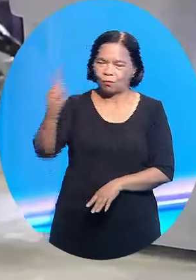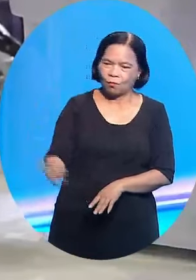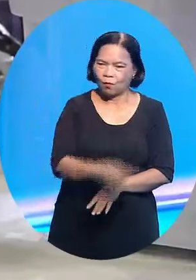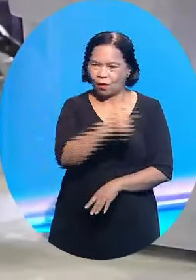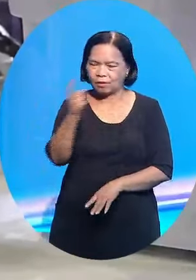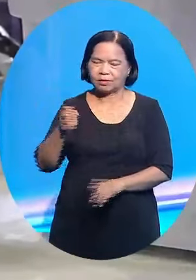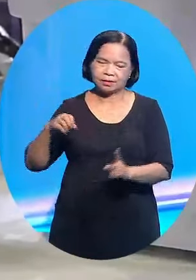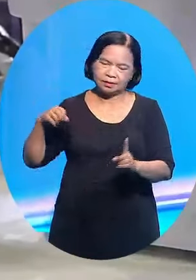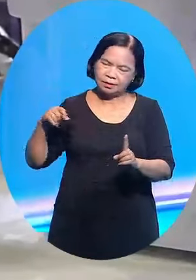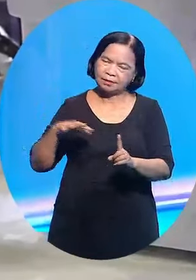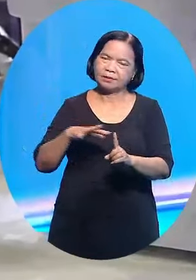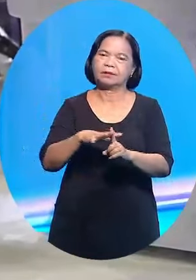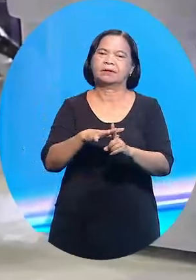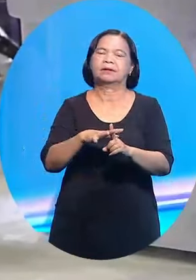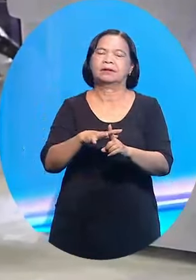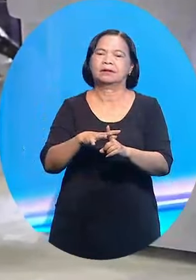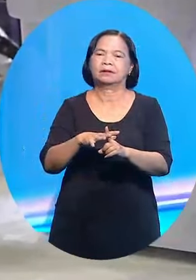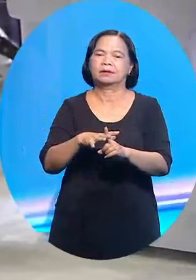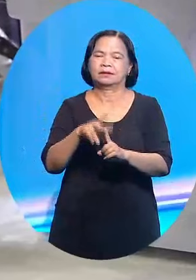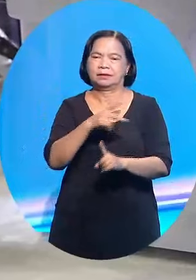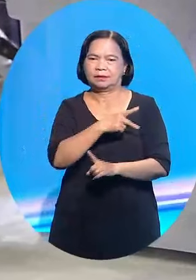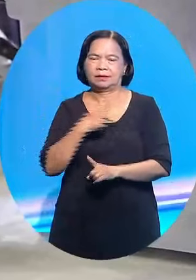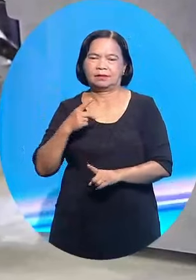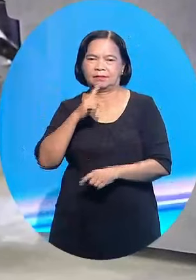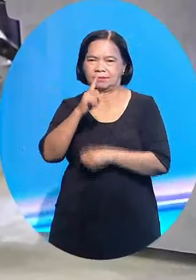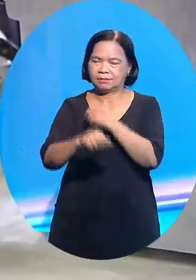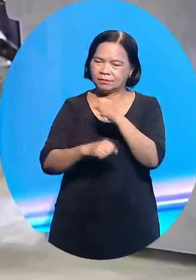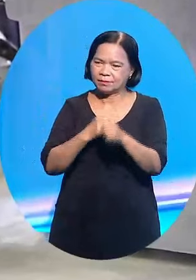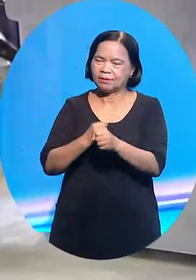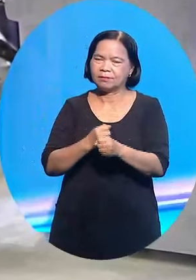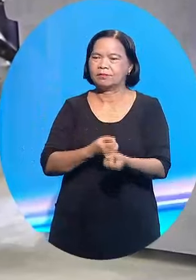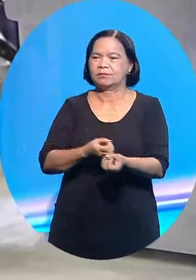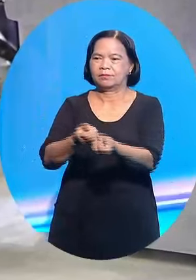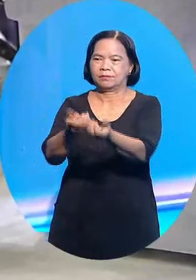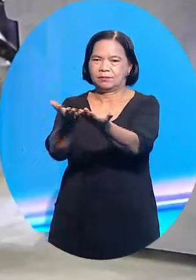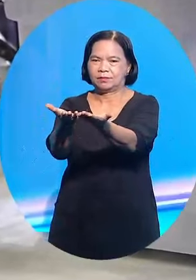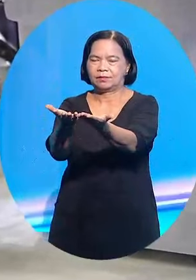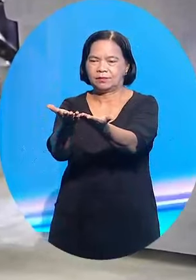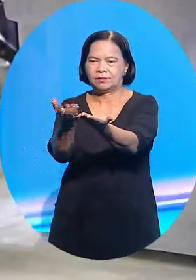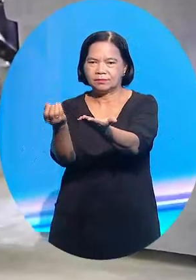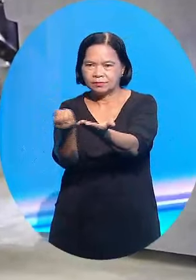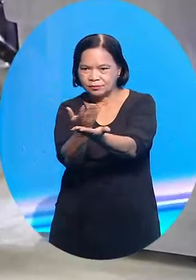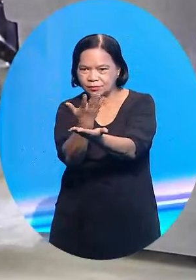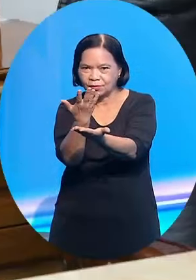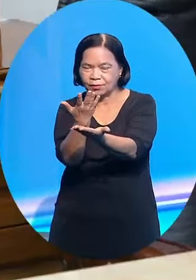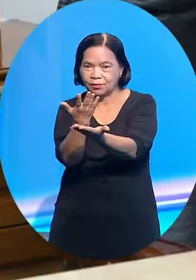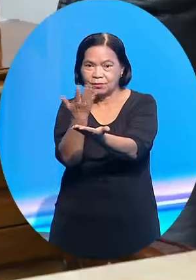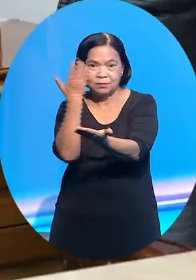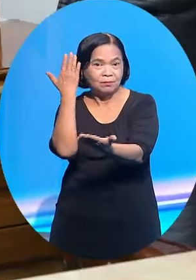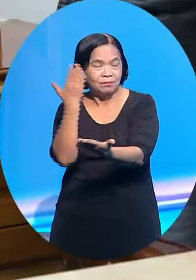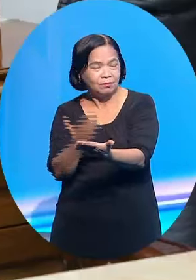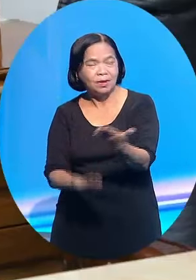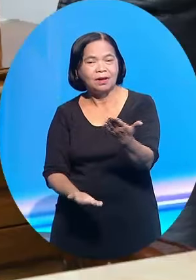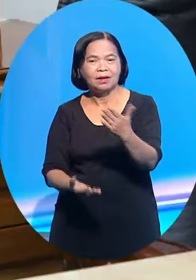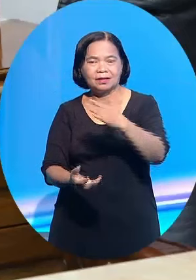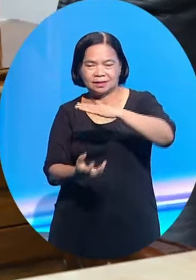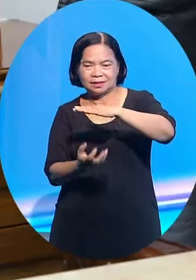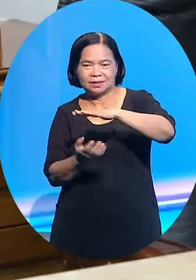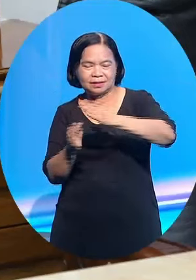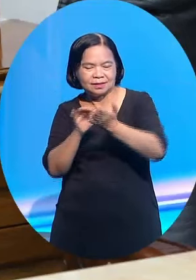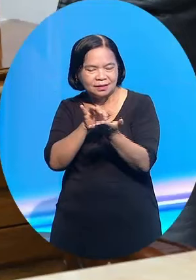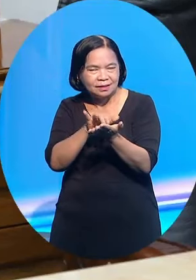gia, bởi vì các hãng hàng năm sẽ đưa ra một số các cái thiết bị mới, đổi mới công nghệ